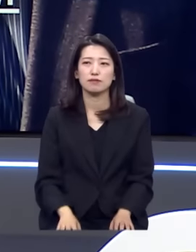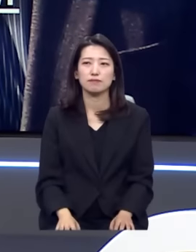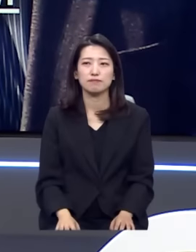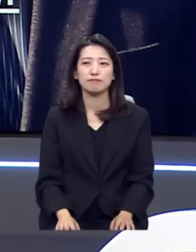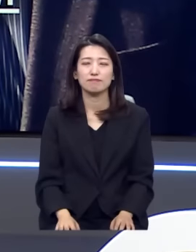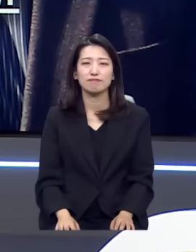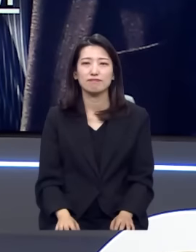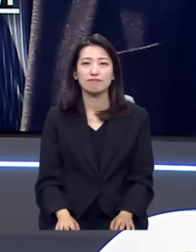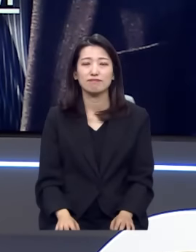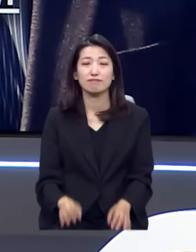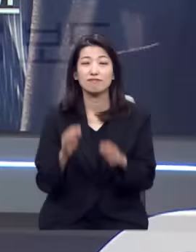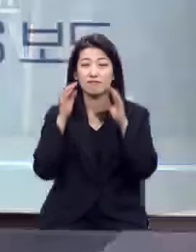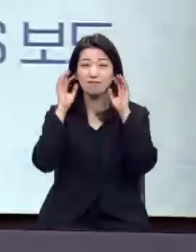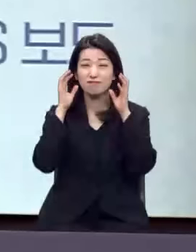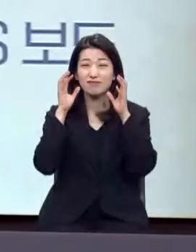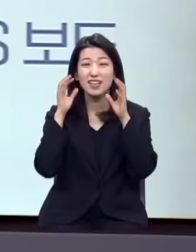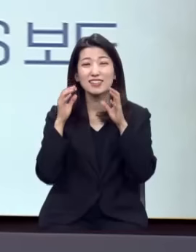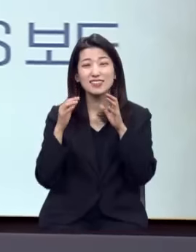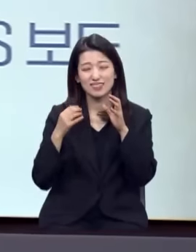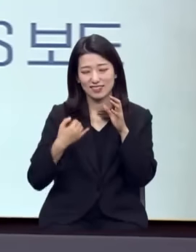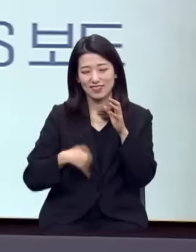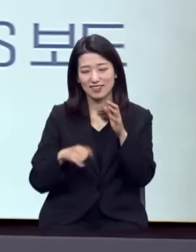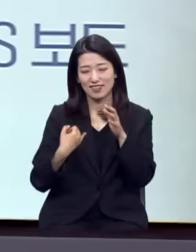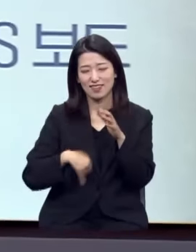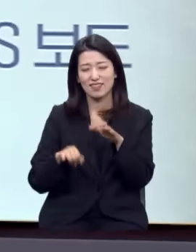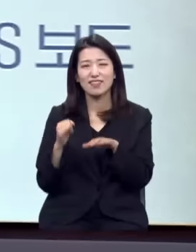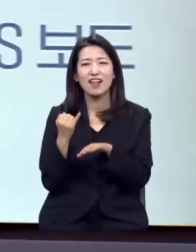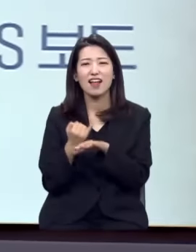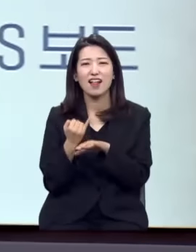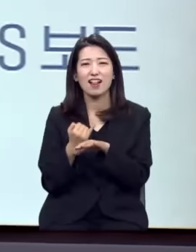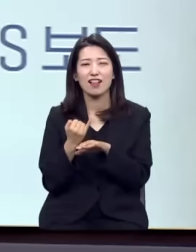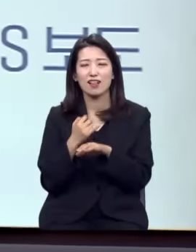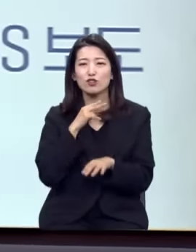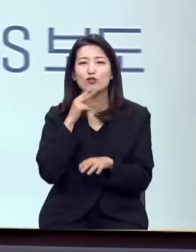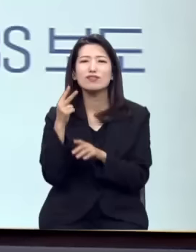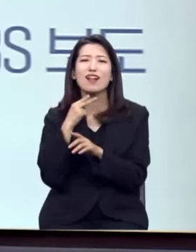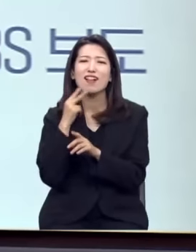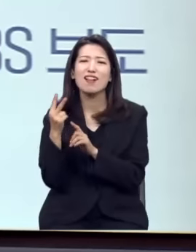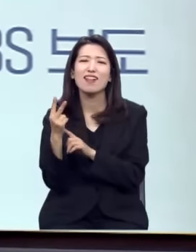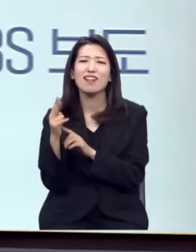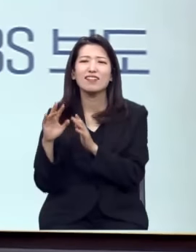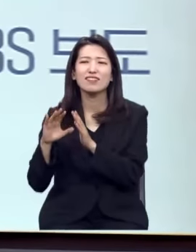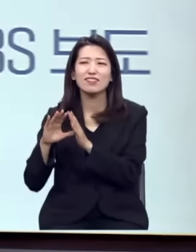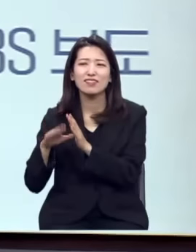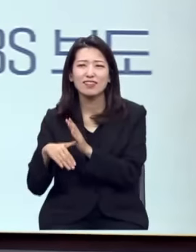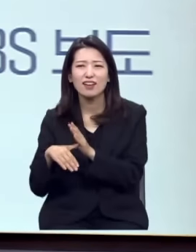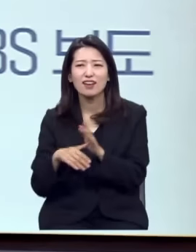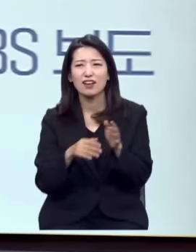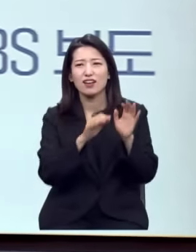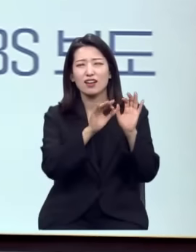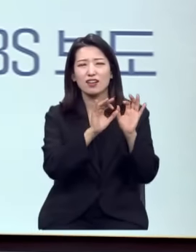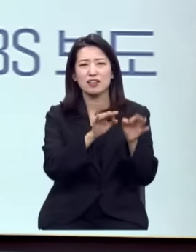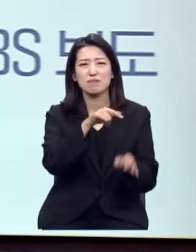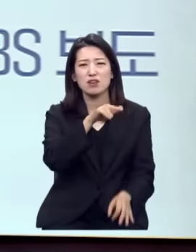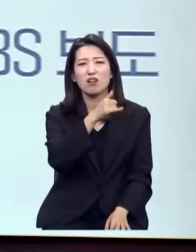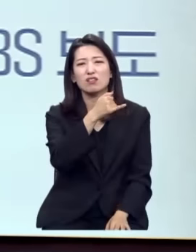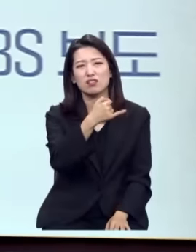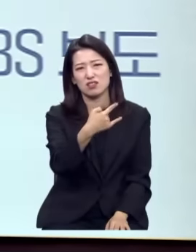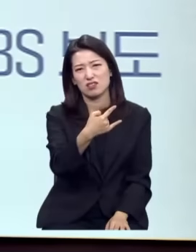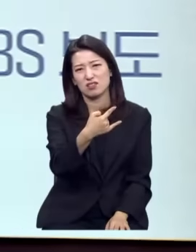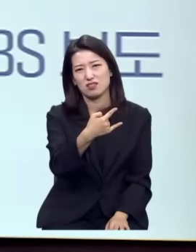거음 말할 땐 두살 때 김여사랑 영상 통화를 했었는데 그래서 여사 보라고 올린